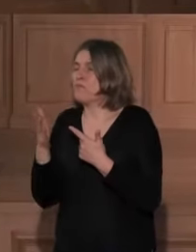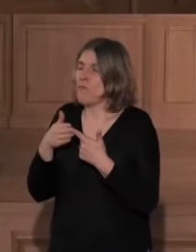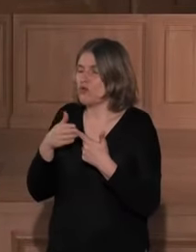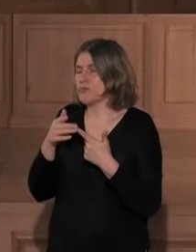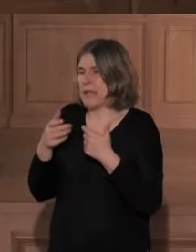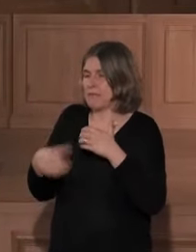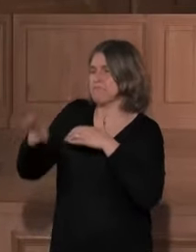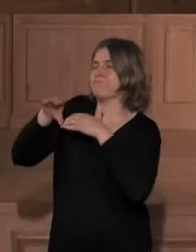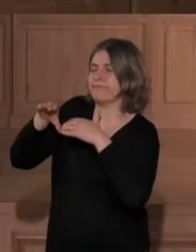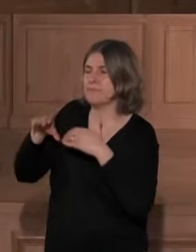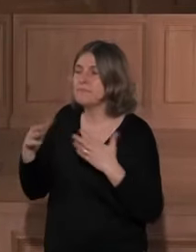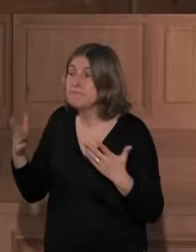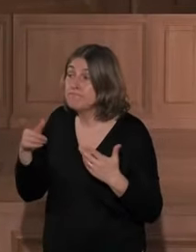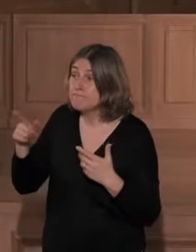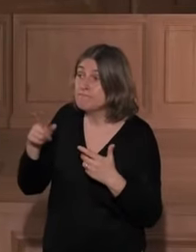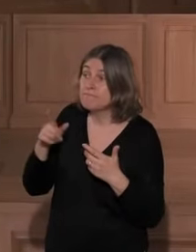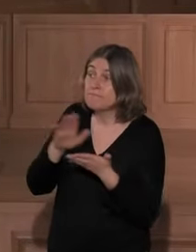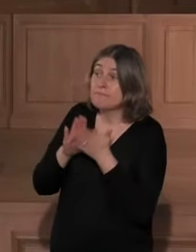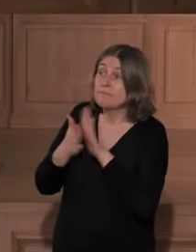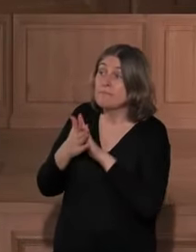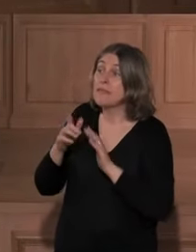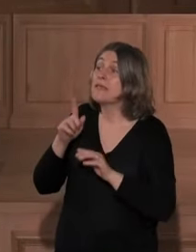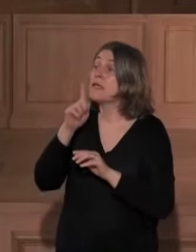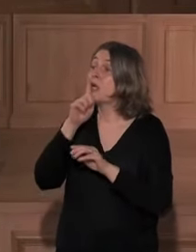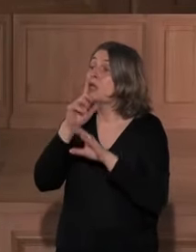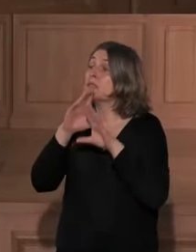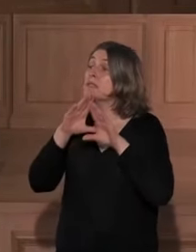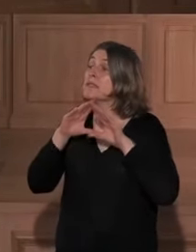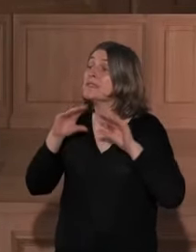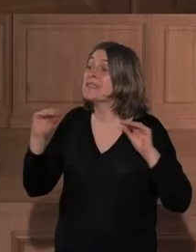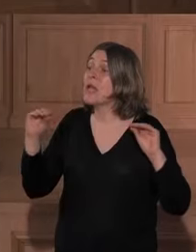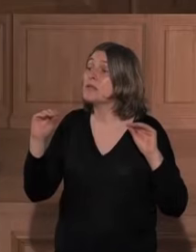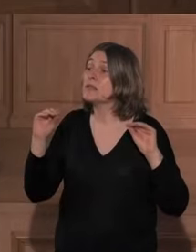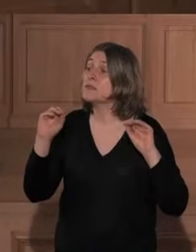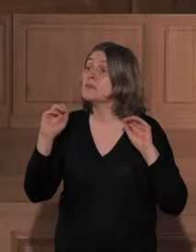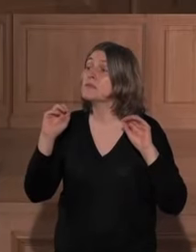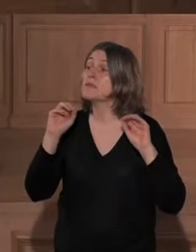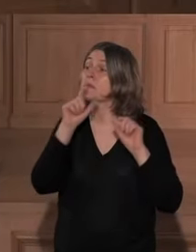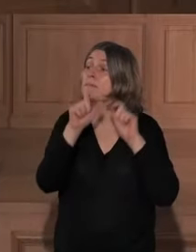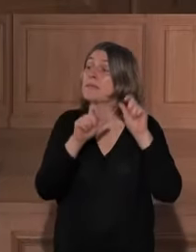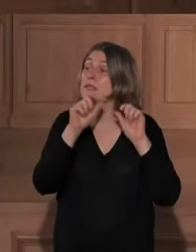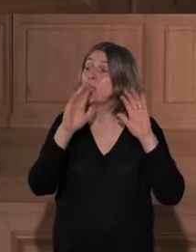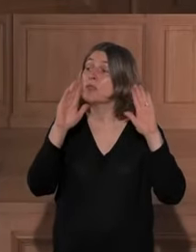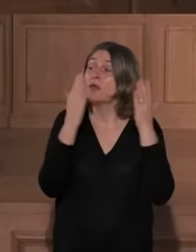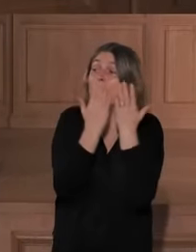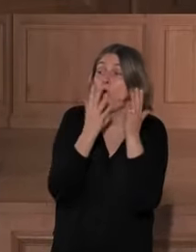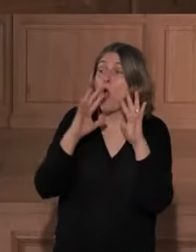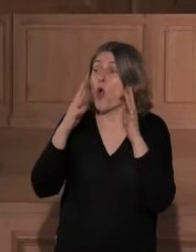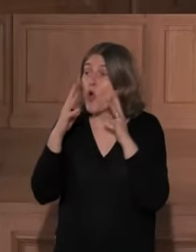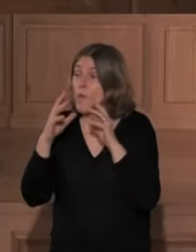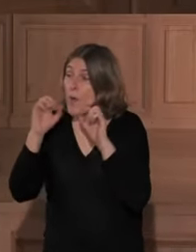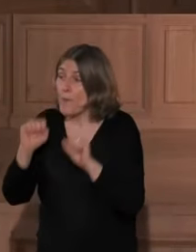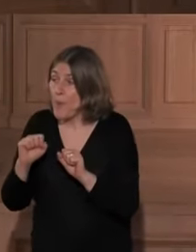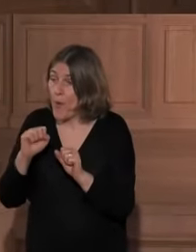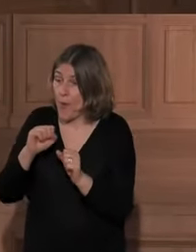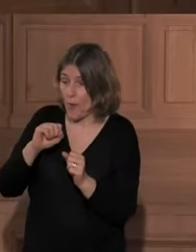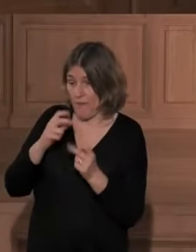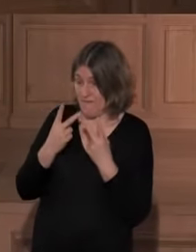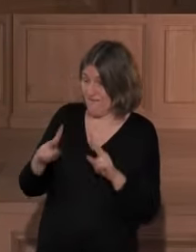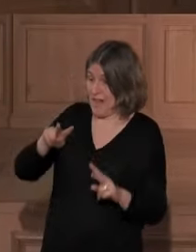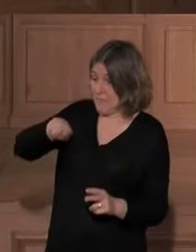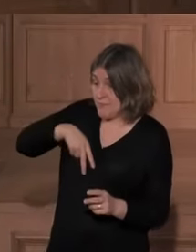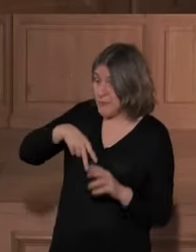complémentaire, est-ce que le silence des justes peut nous aider à trouver le ton juste et les personnes pour monter une micro-résidence en inclusion dans la ville où je